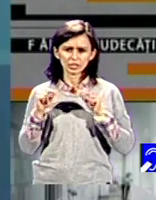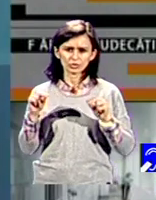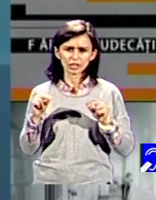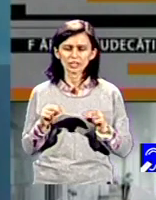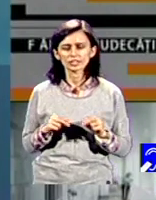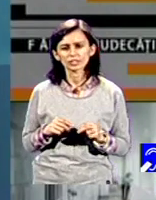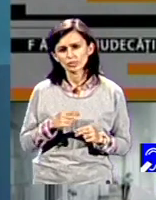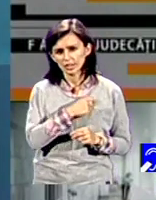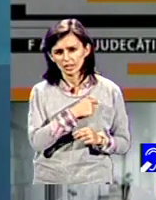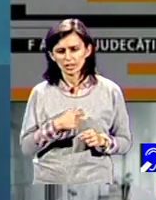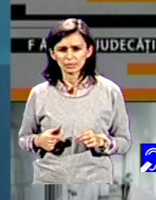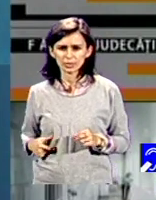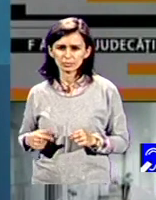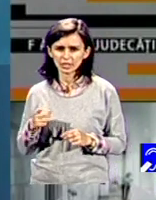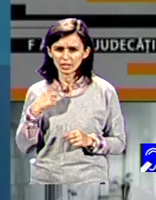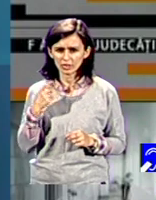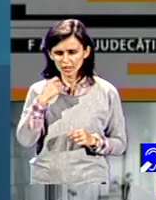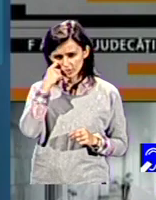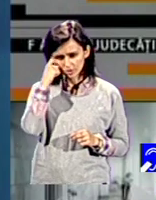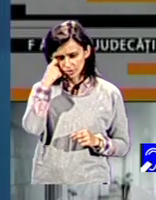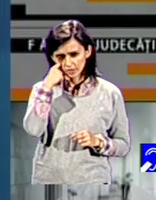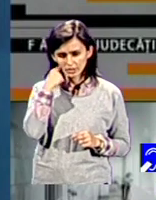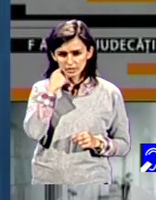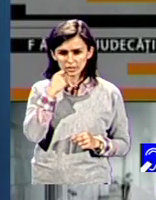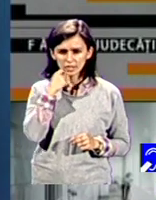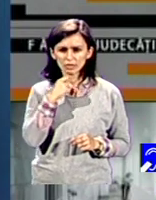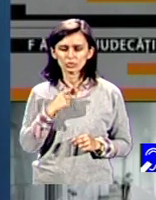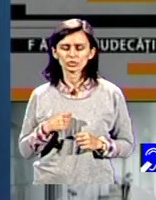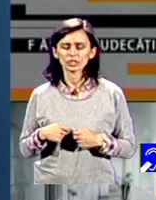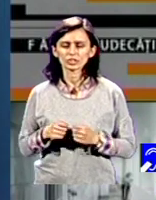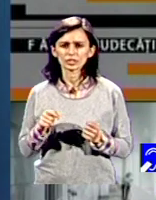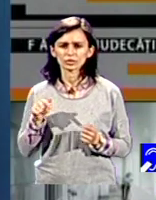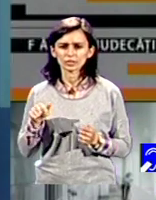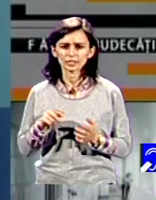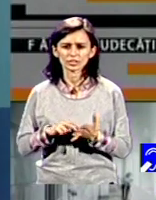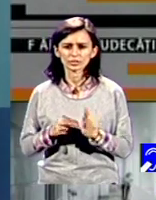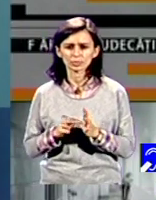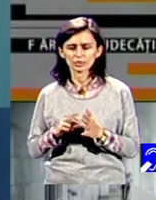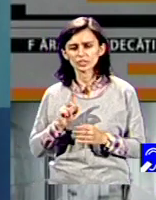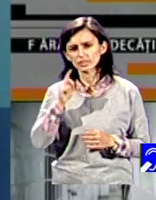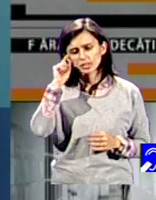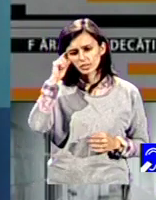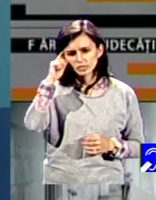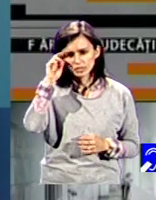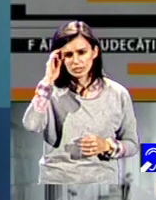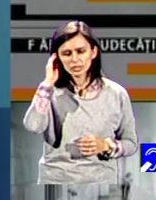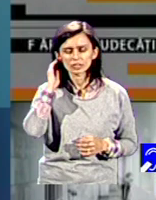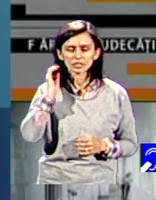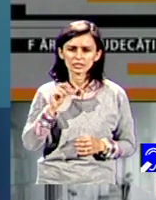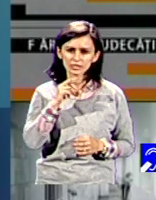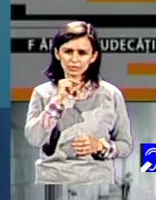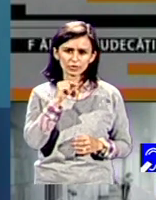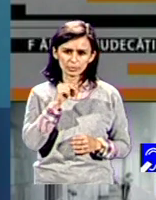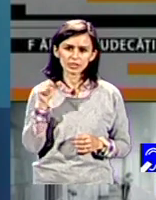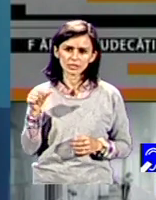cu primăria orașului Cluj Napoca ori în tot acest proces nimeni nu sa gândit nici măcar o secundă să îi consulte